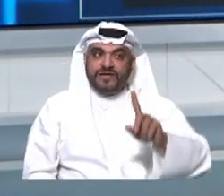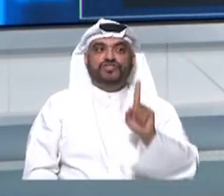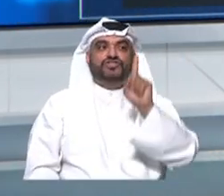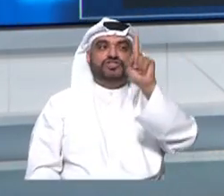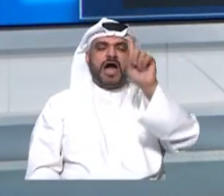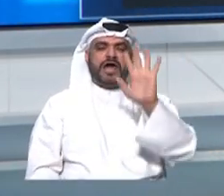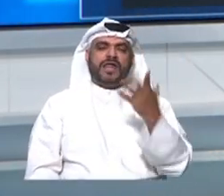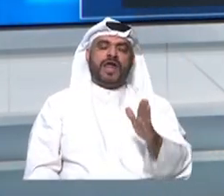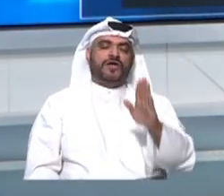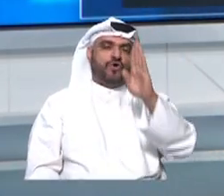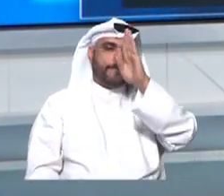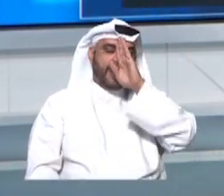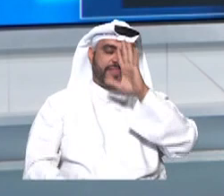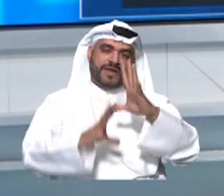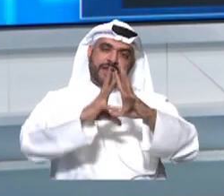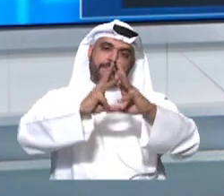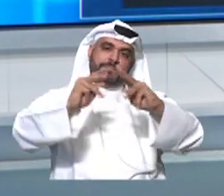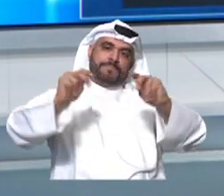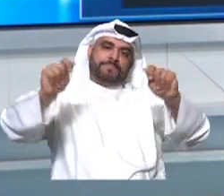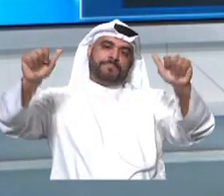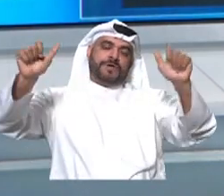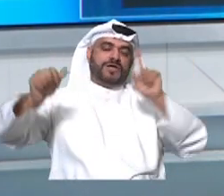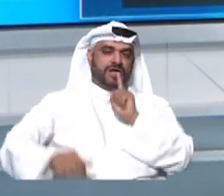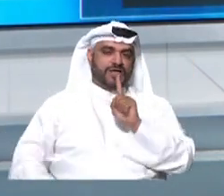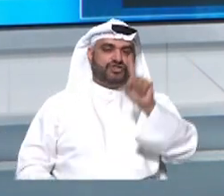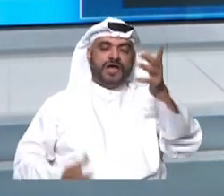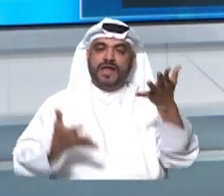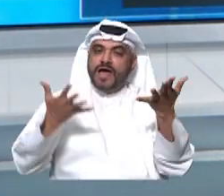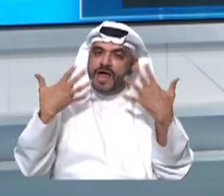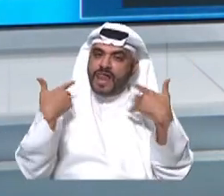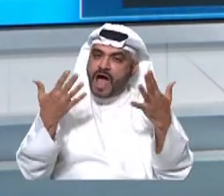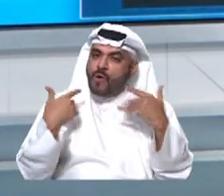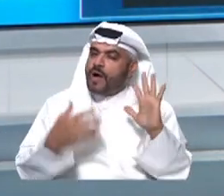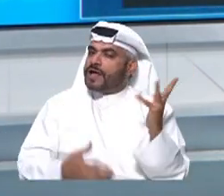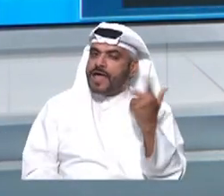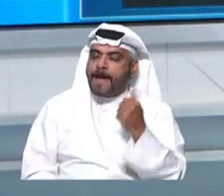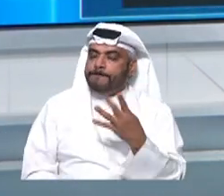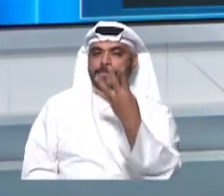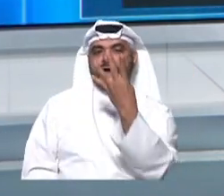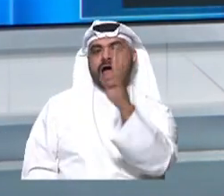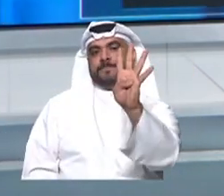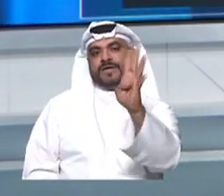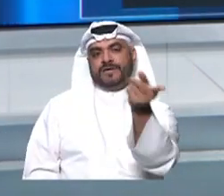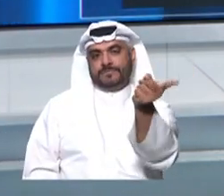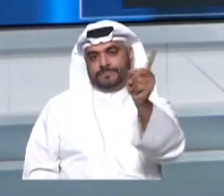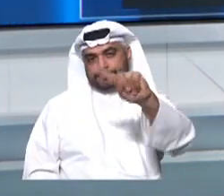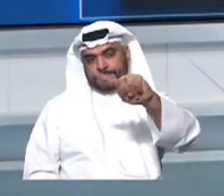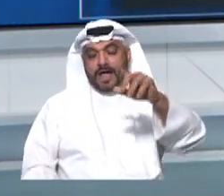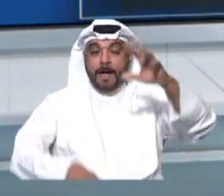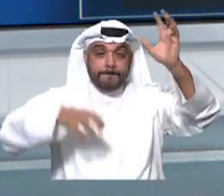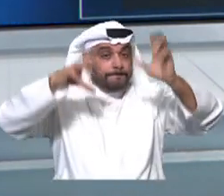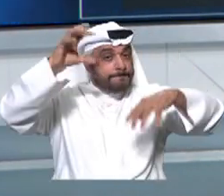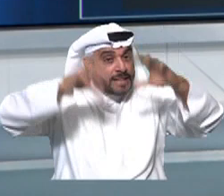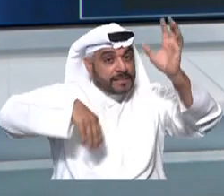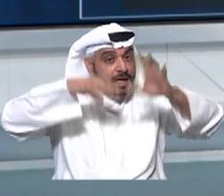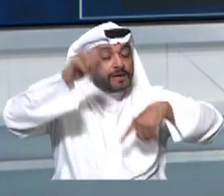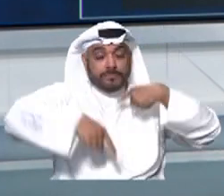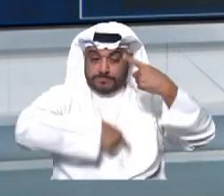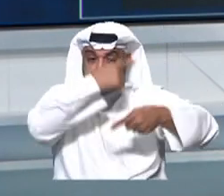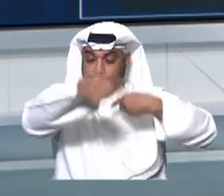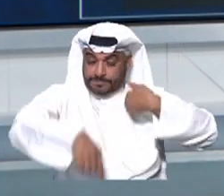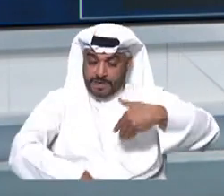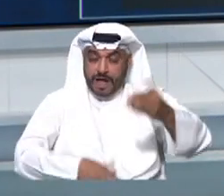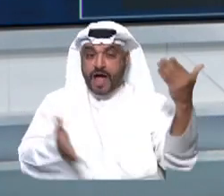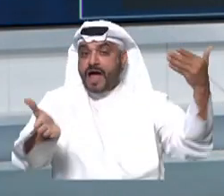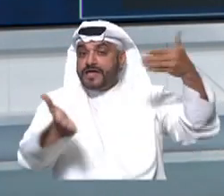المناطق خاصة المناطق المكشوفة، ونشاط الرياح ما بين 12 إلى 40 كيلومتر في الساعة، وفرص أمطار الخير مستمرة معانا حتى